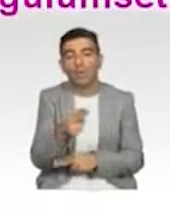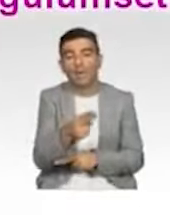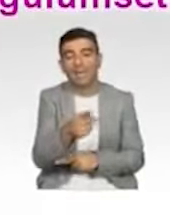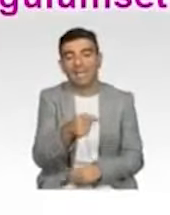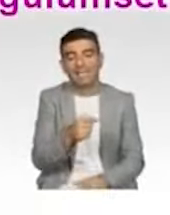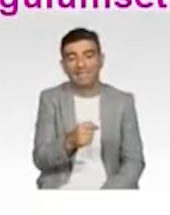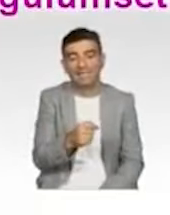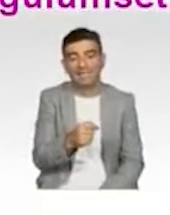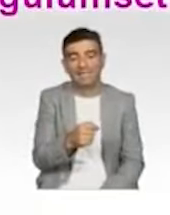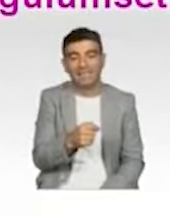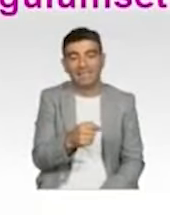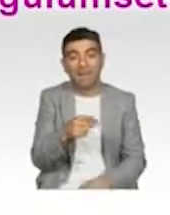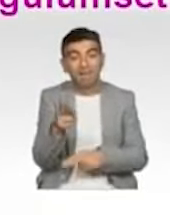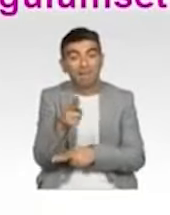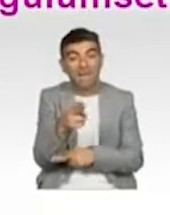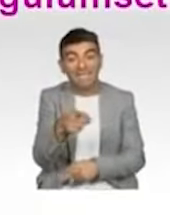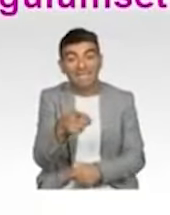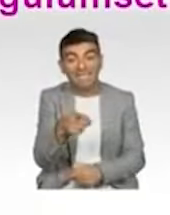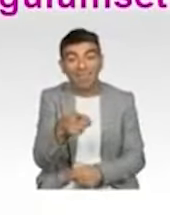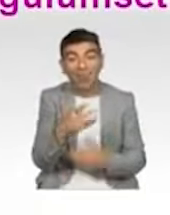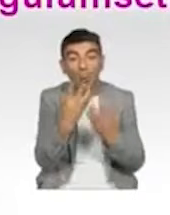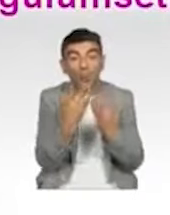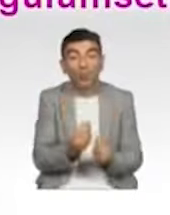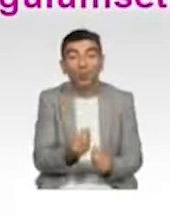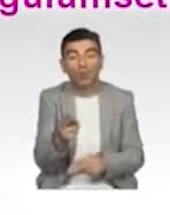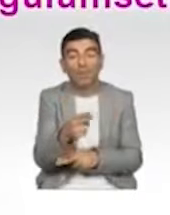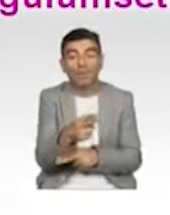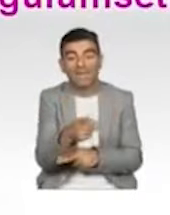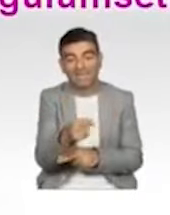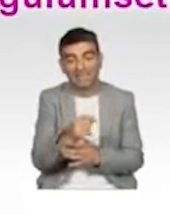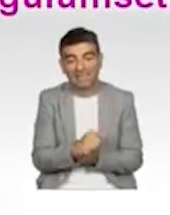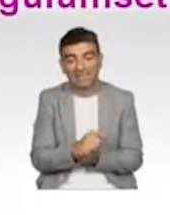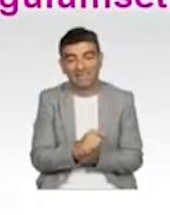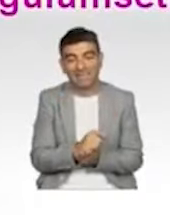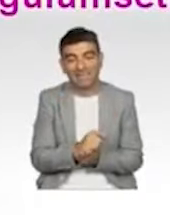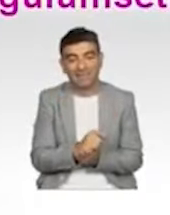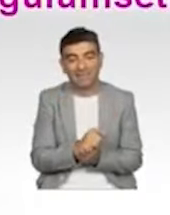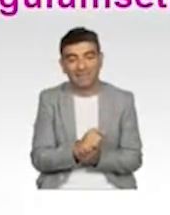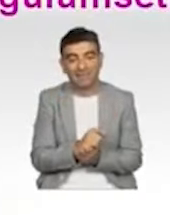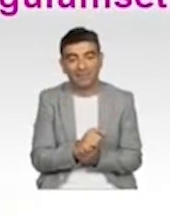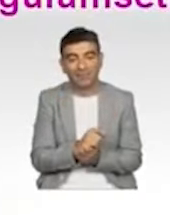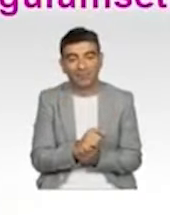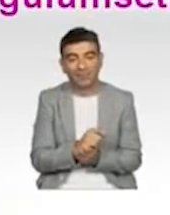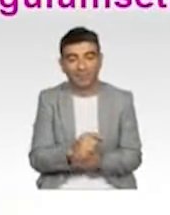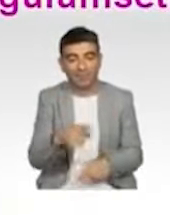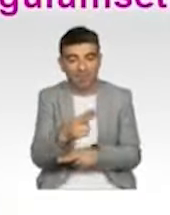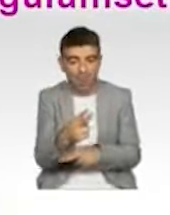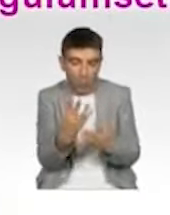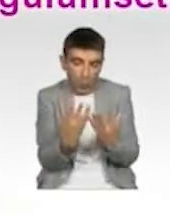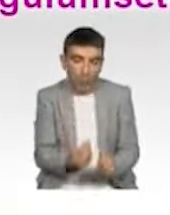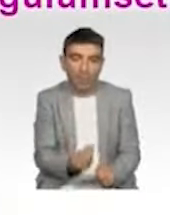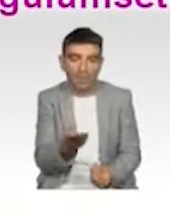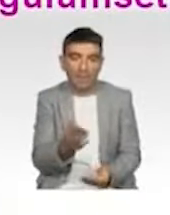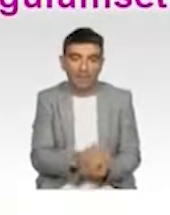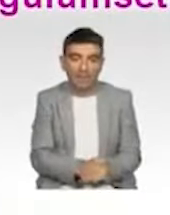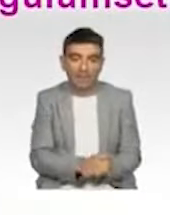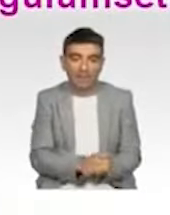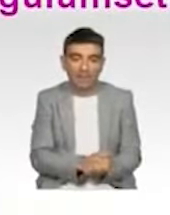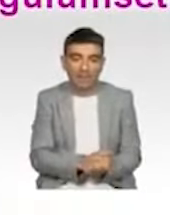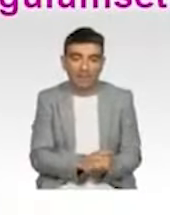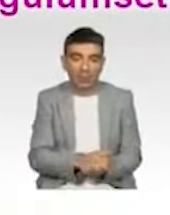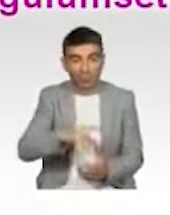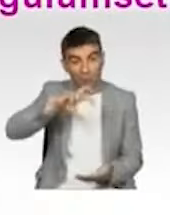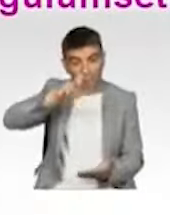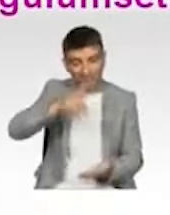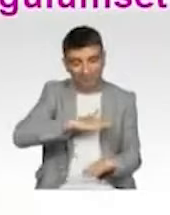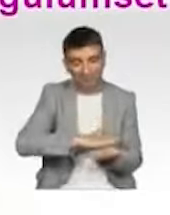mi arkadakiler? Hepsi kuru balık. Balıkmış. Ne? Kuru balık. Kuru balık. Evet. Nasıl kız? Balık kurutuyorlar abi. Nerede kurutuyorlar? Dama mı? Güneşte.